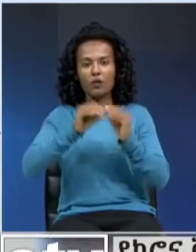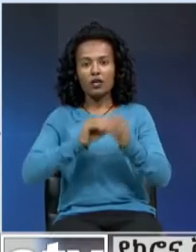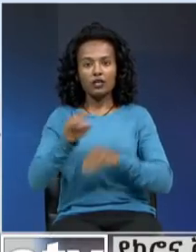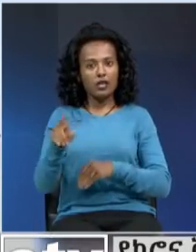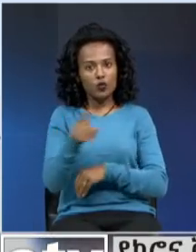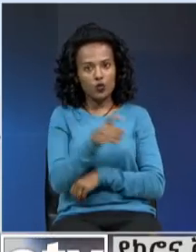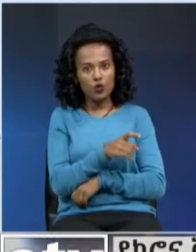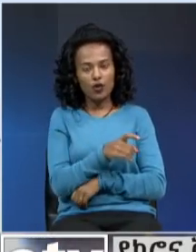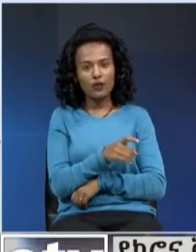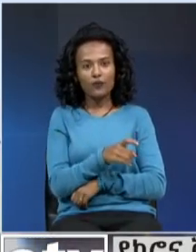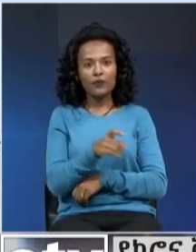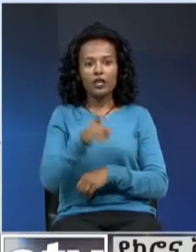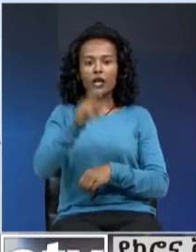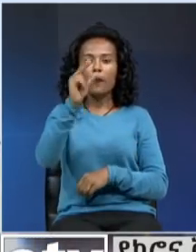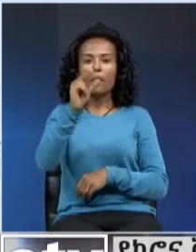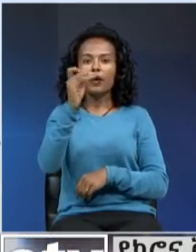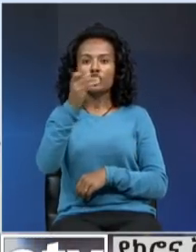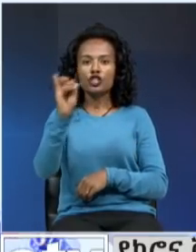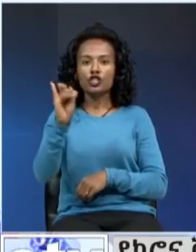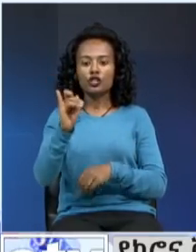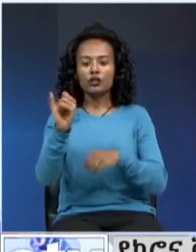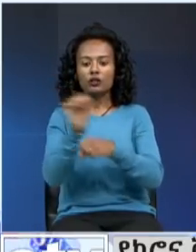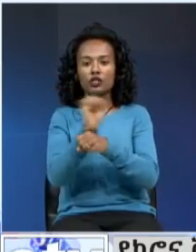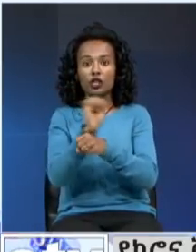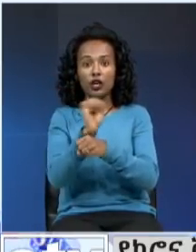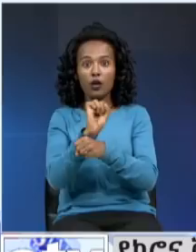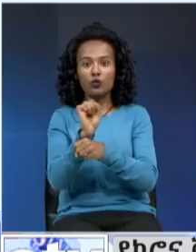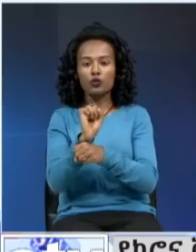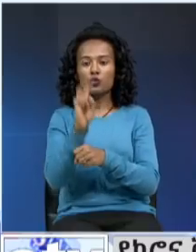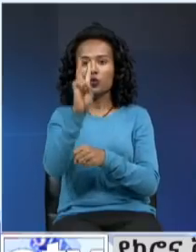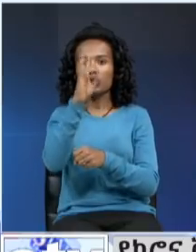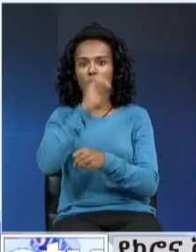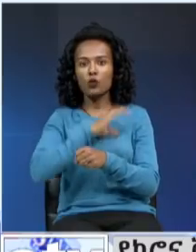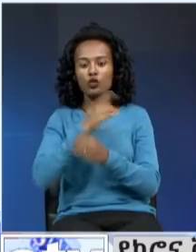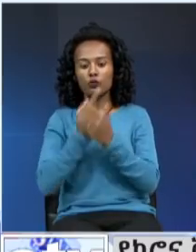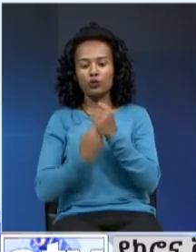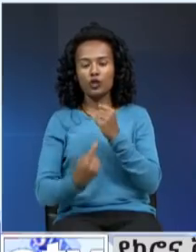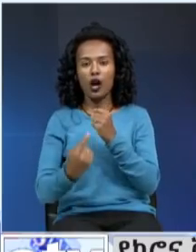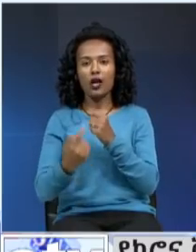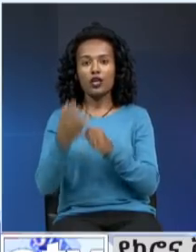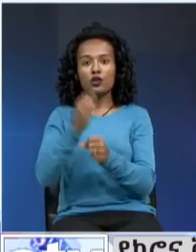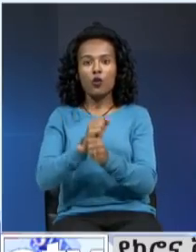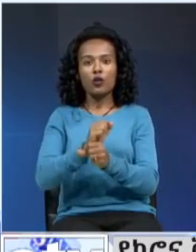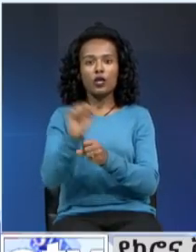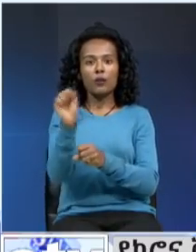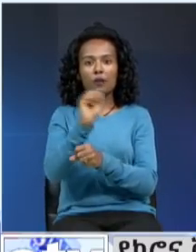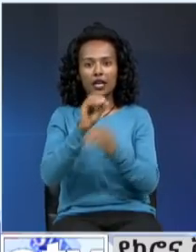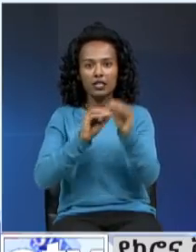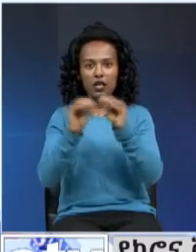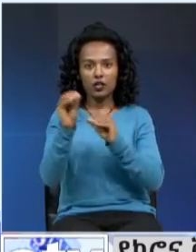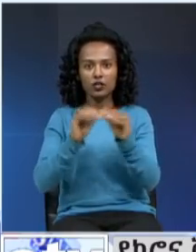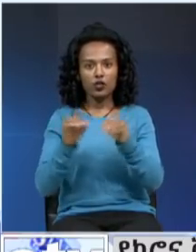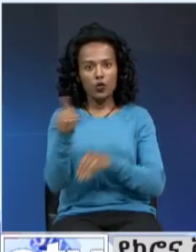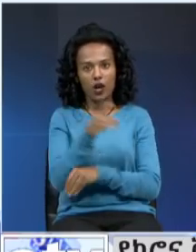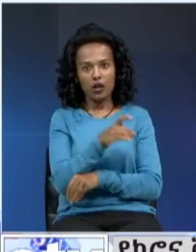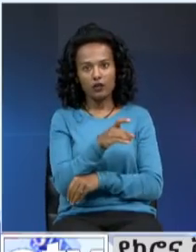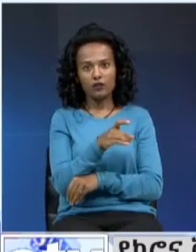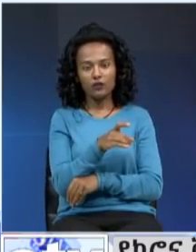ሲሆን የባጃጅ ተሽከርካሪዎቻችን 2 ሰዎችን ብቻ አሳፍረው የሚንቀሳቀሱ